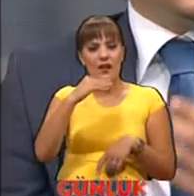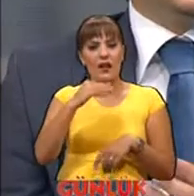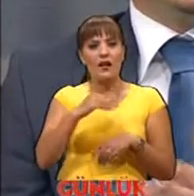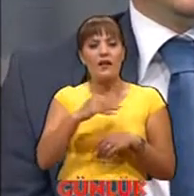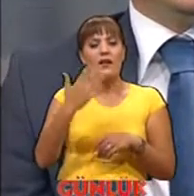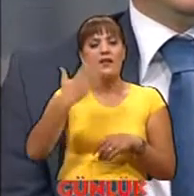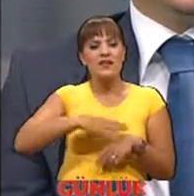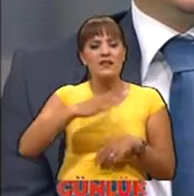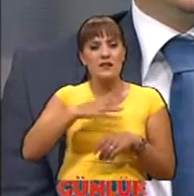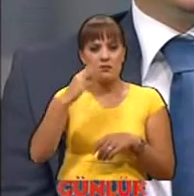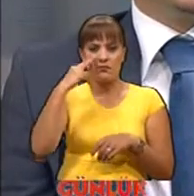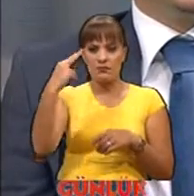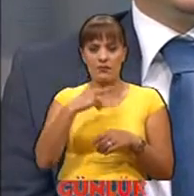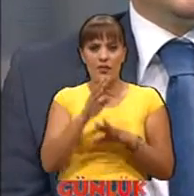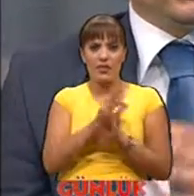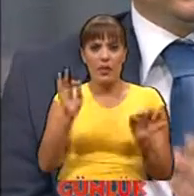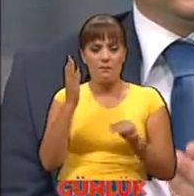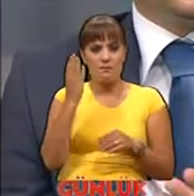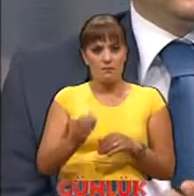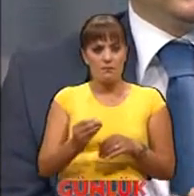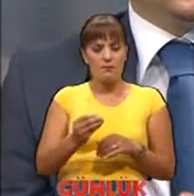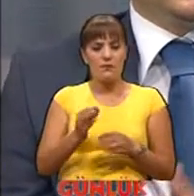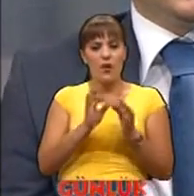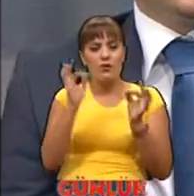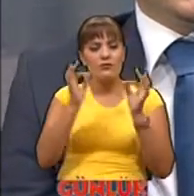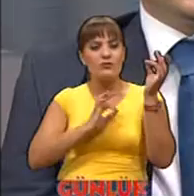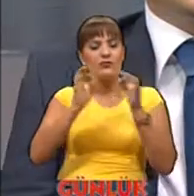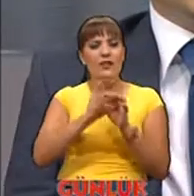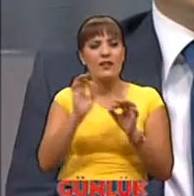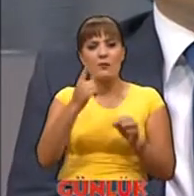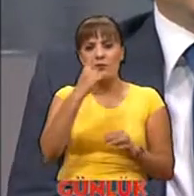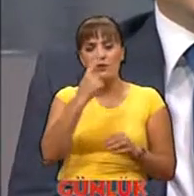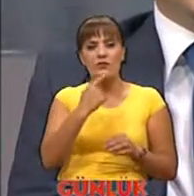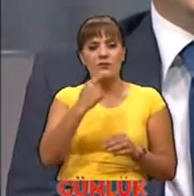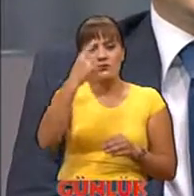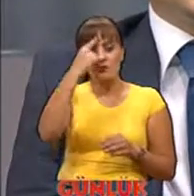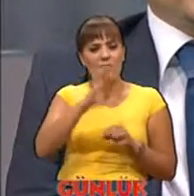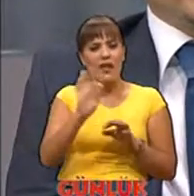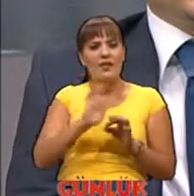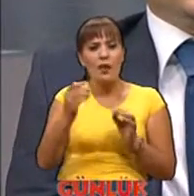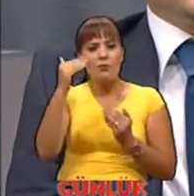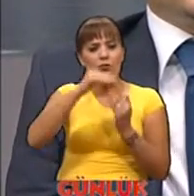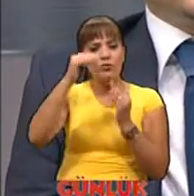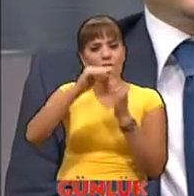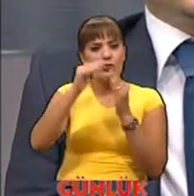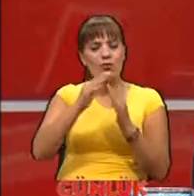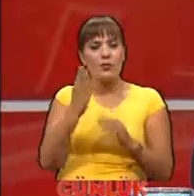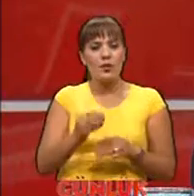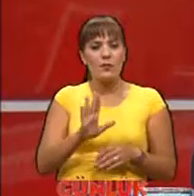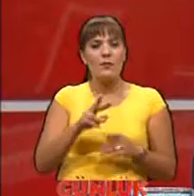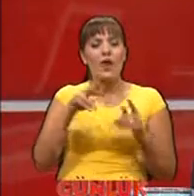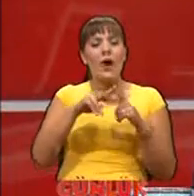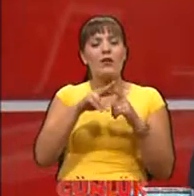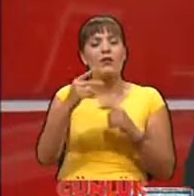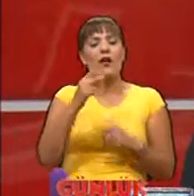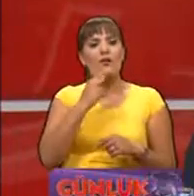tam istediği profil ölçüler tam uygun değil mi? Burun, ağız, çene ölçüleri. Yani. Harika. Peki Aynur Hanım'ın